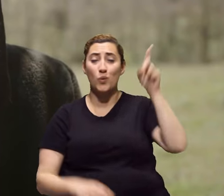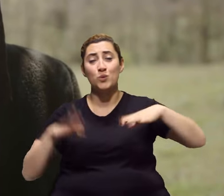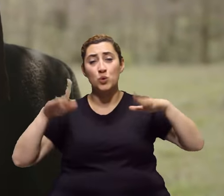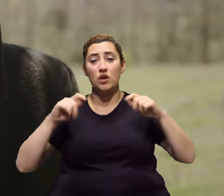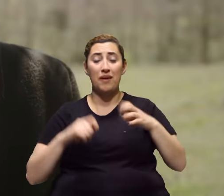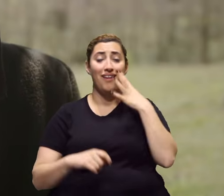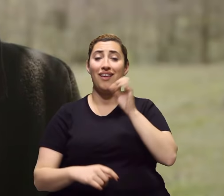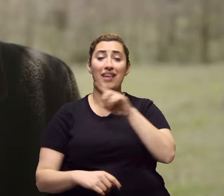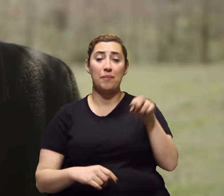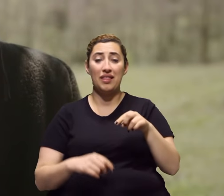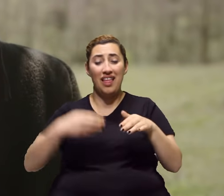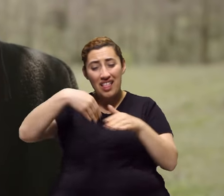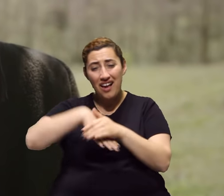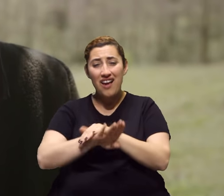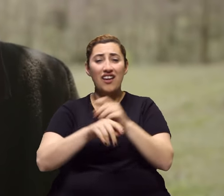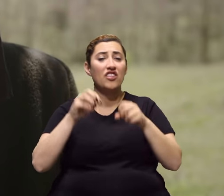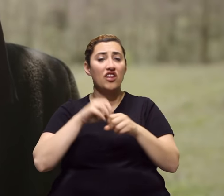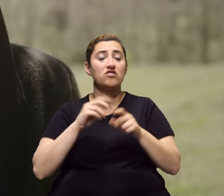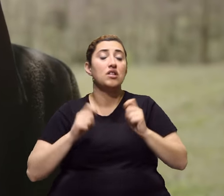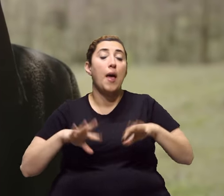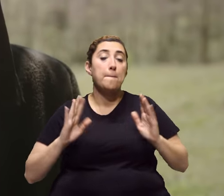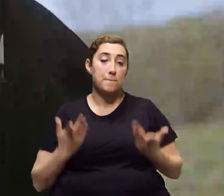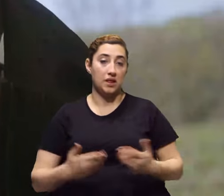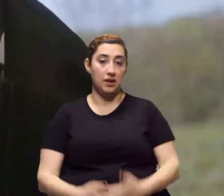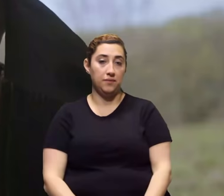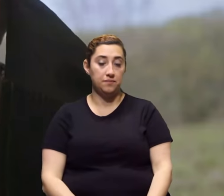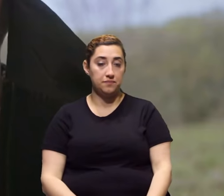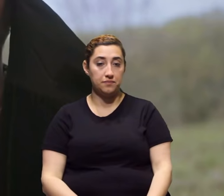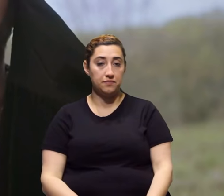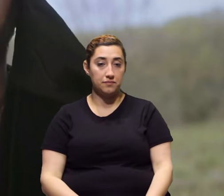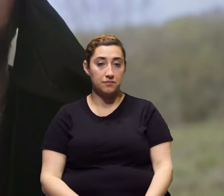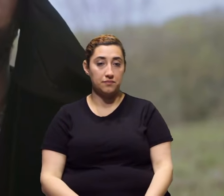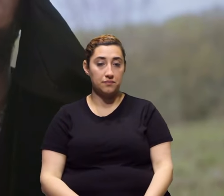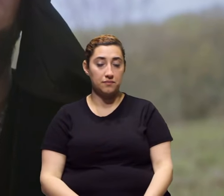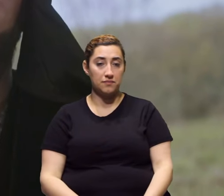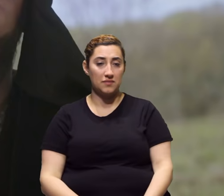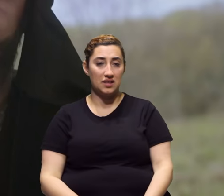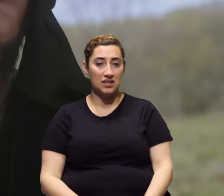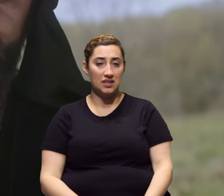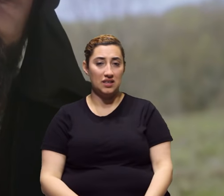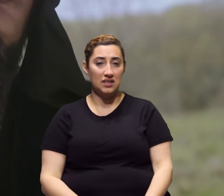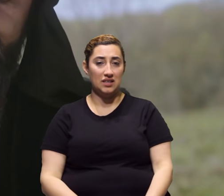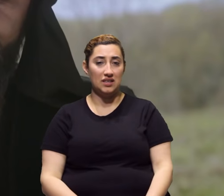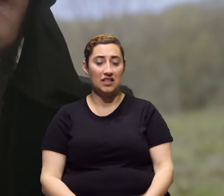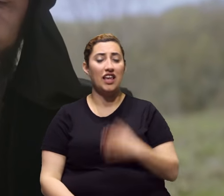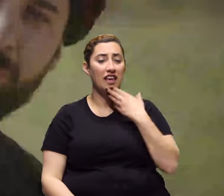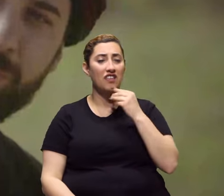gökyüzünde, kimin yer altında yaratmadı. Genceliği de bir